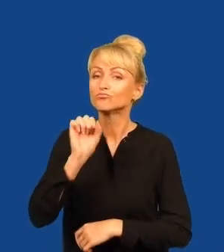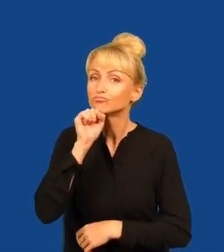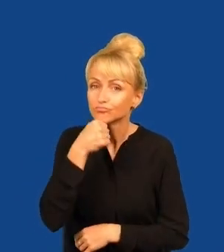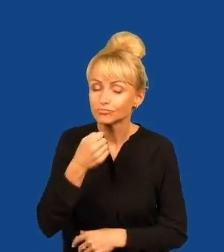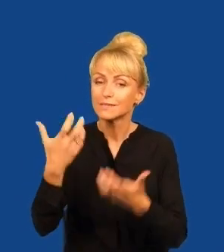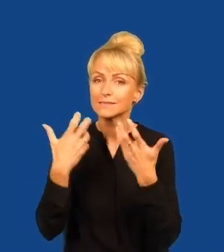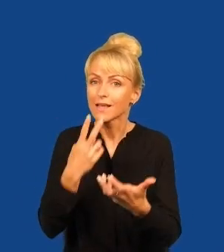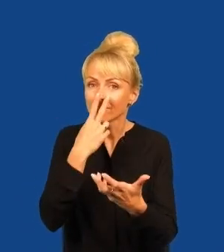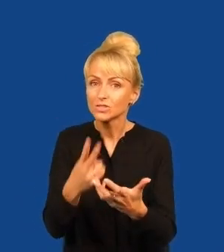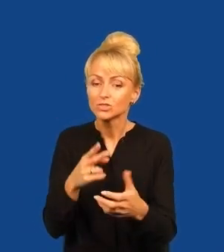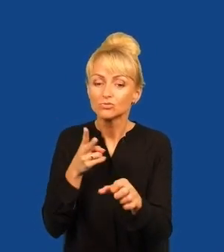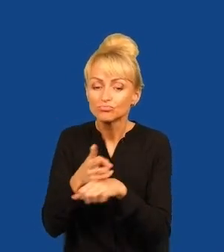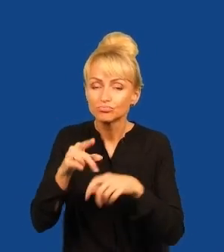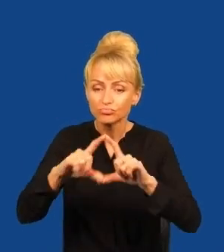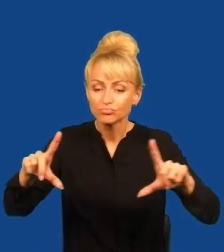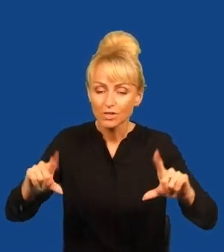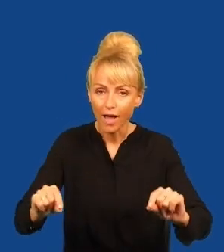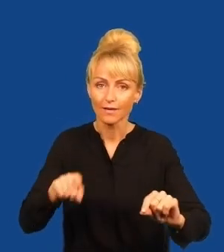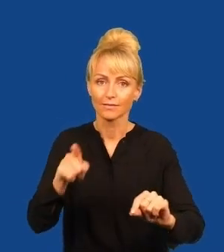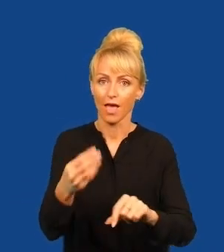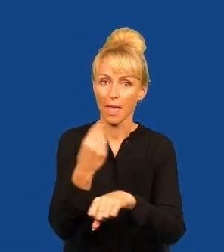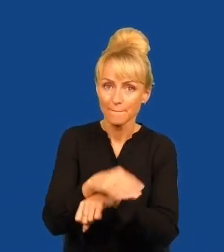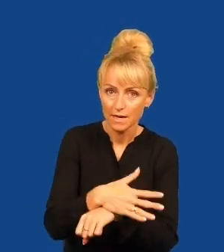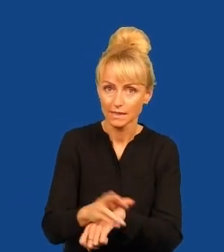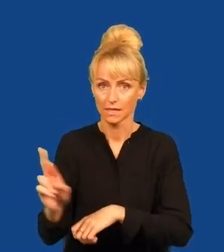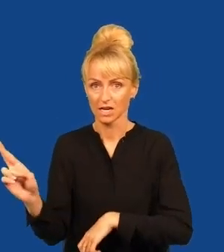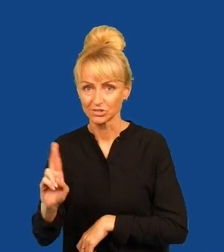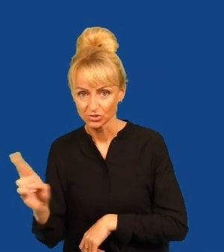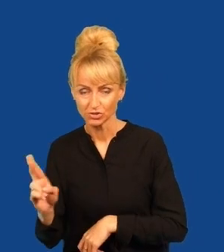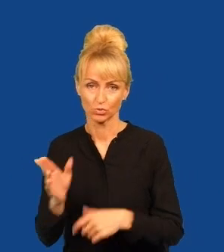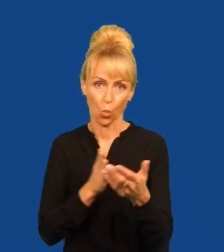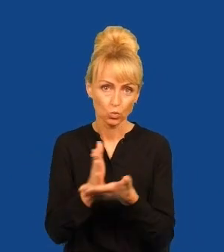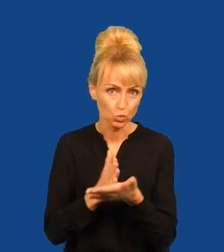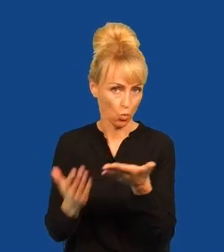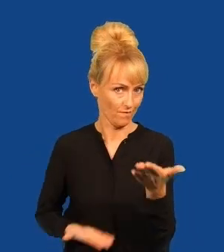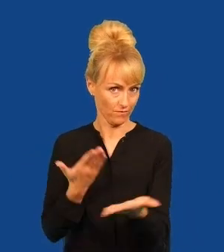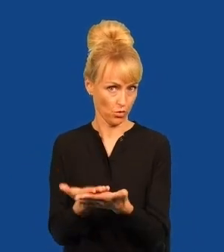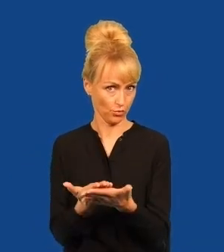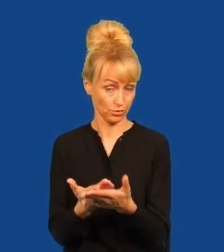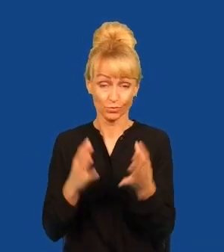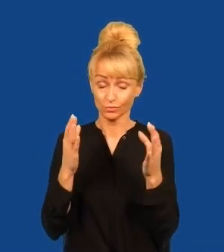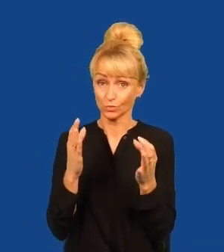emeryta rencisty, czy jakieś usługi i wnioski. To już jest teraz możliwe.